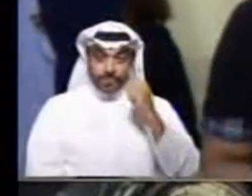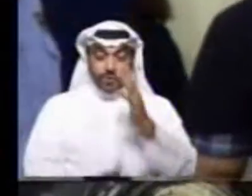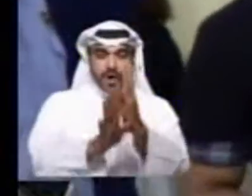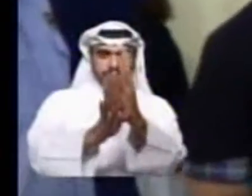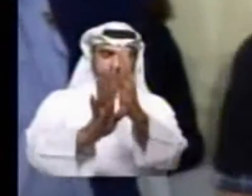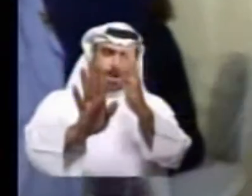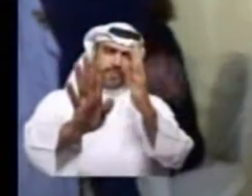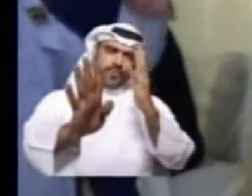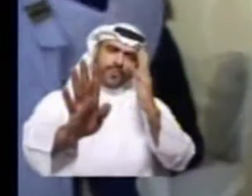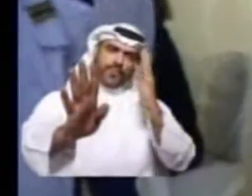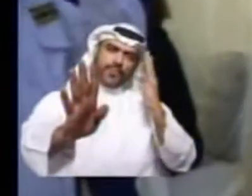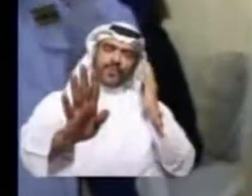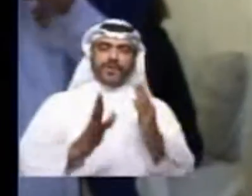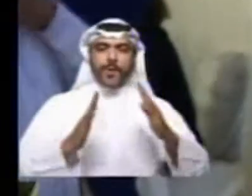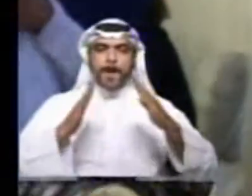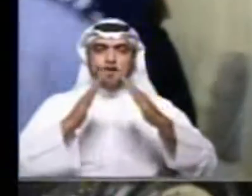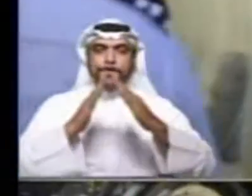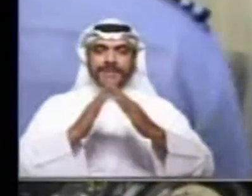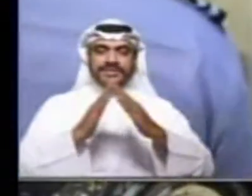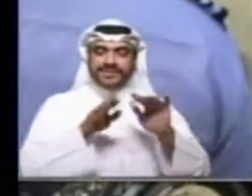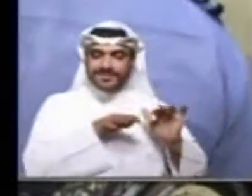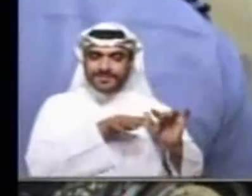طابور طويل من أبناء الجالية